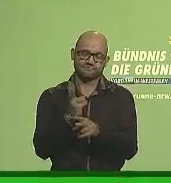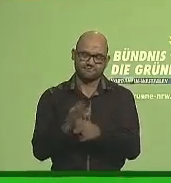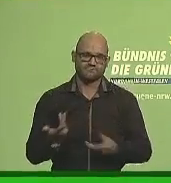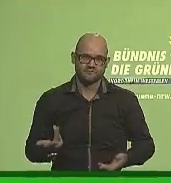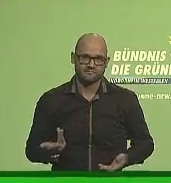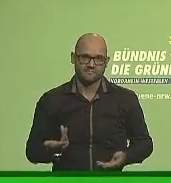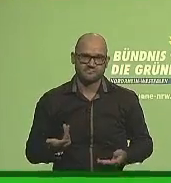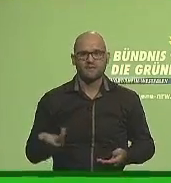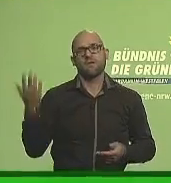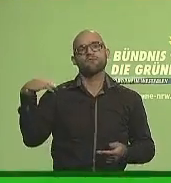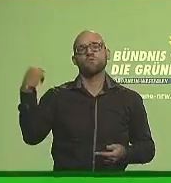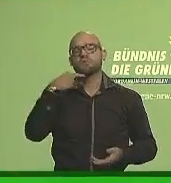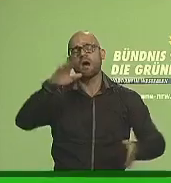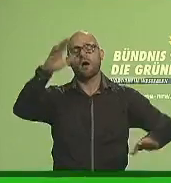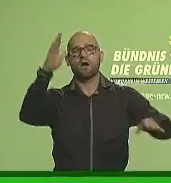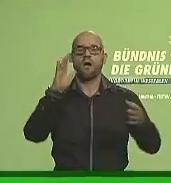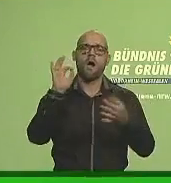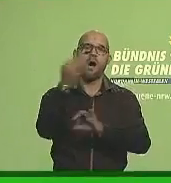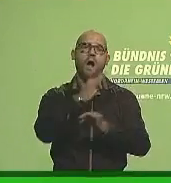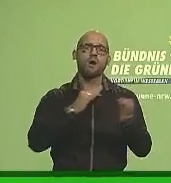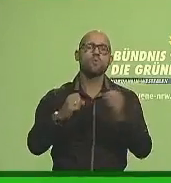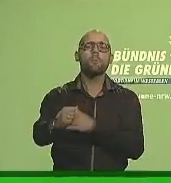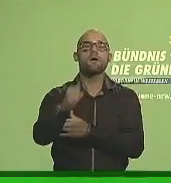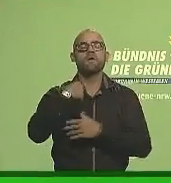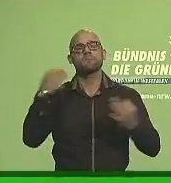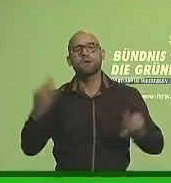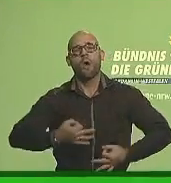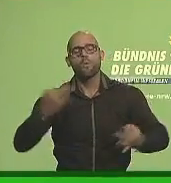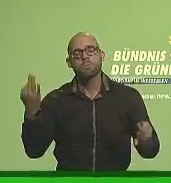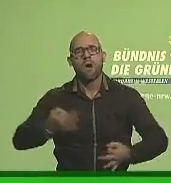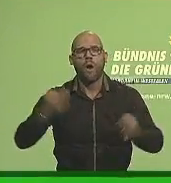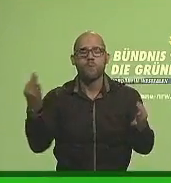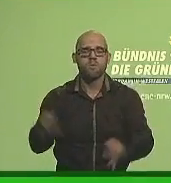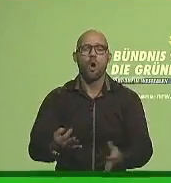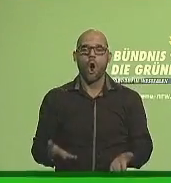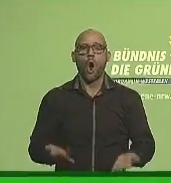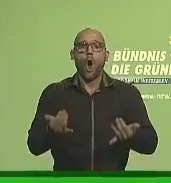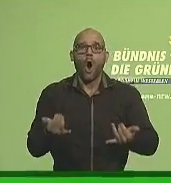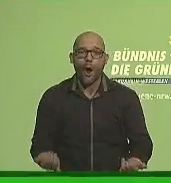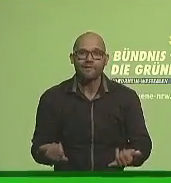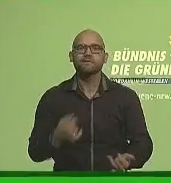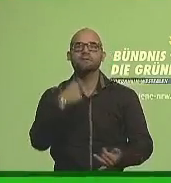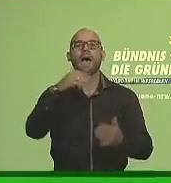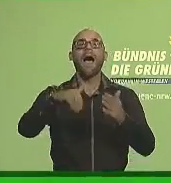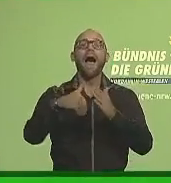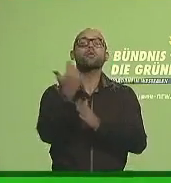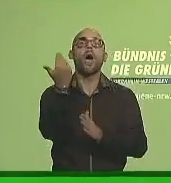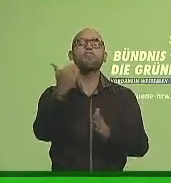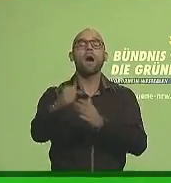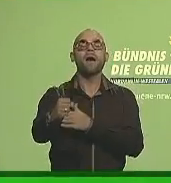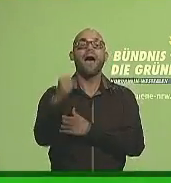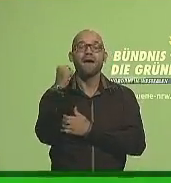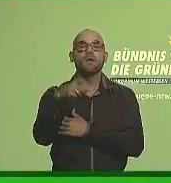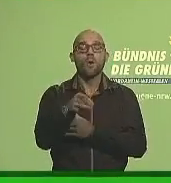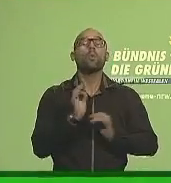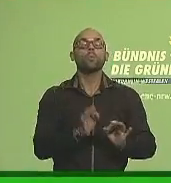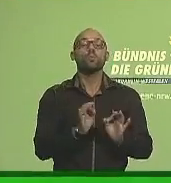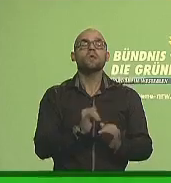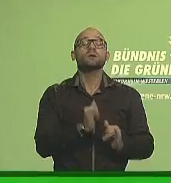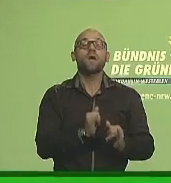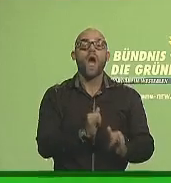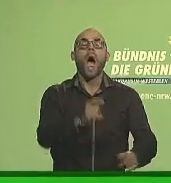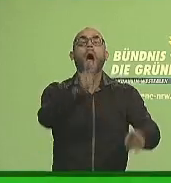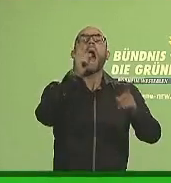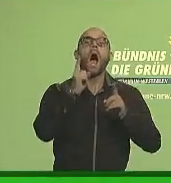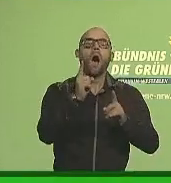wir können nicht ohne die Atomkraftwerke. Heute heißt es, ja, die Erneuerbaren sind gut, aber dieser